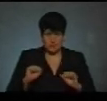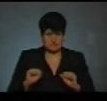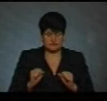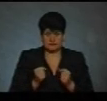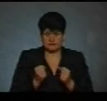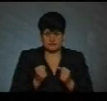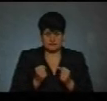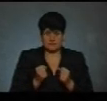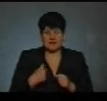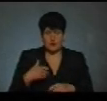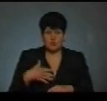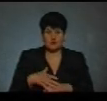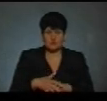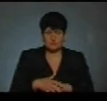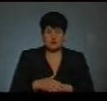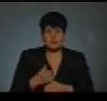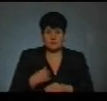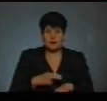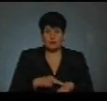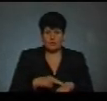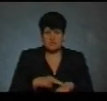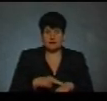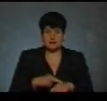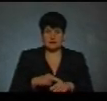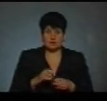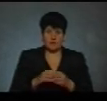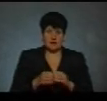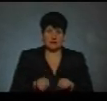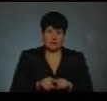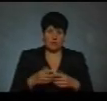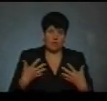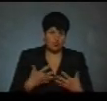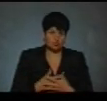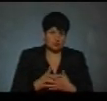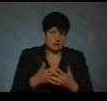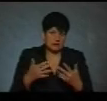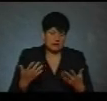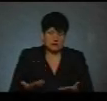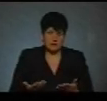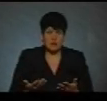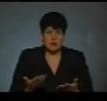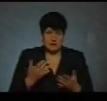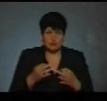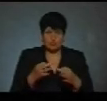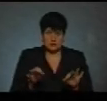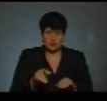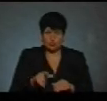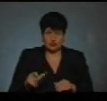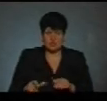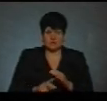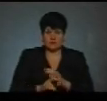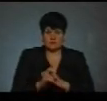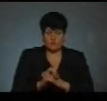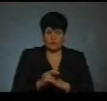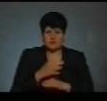І я розумію, що ми і поліцейські стали під загрозу також простуди і інших людей. Але пустити всередину храм, де так